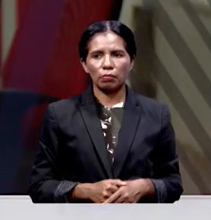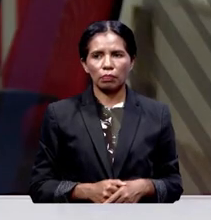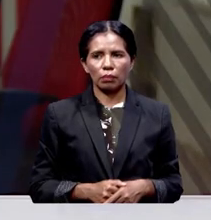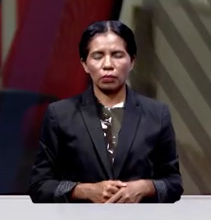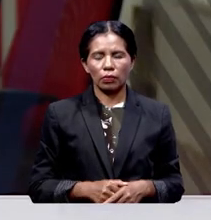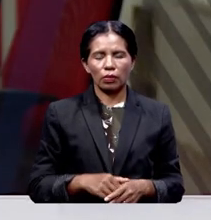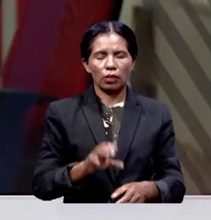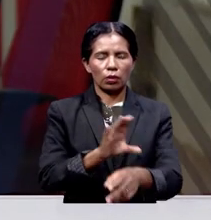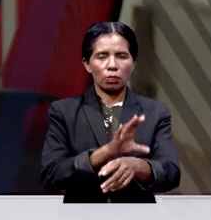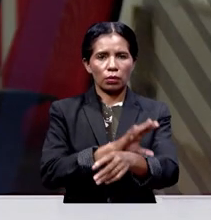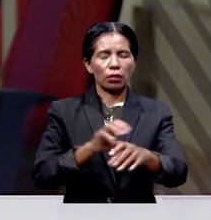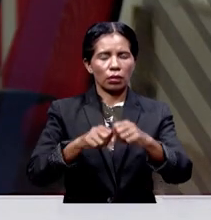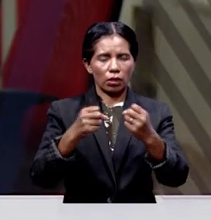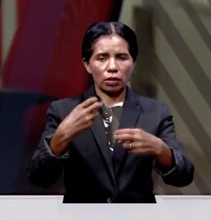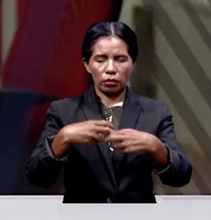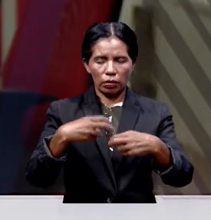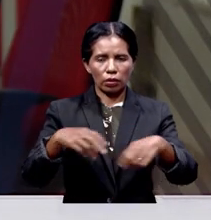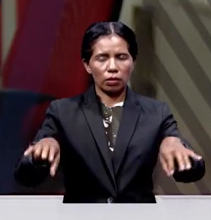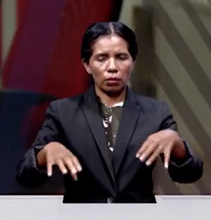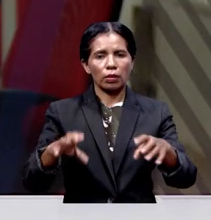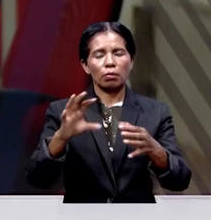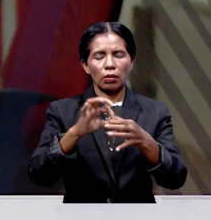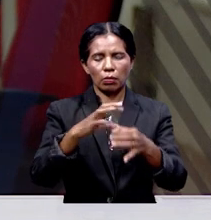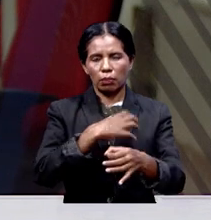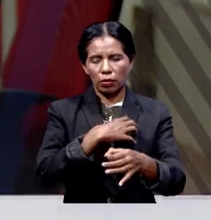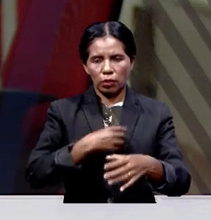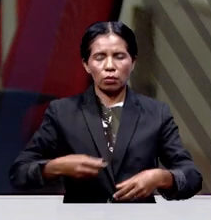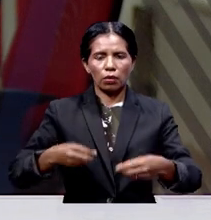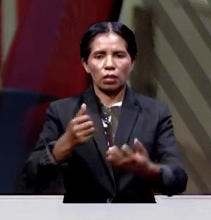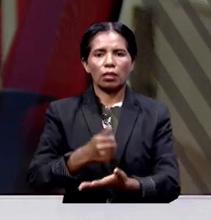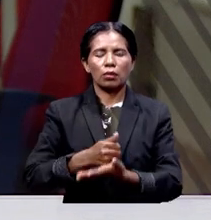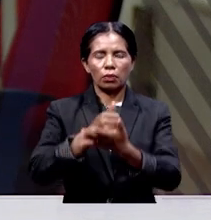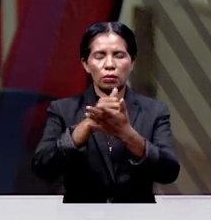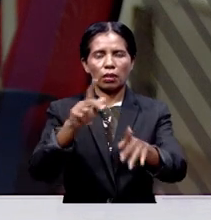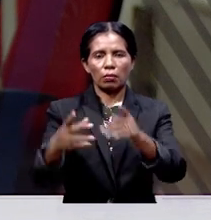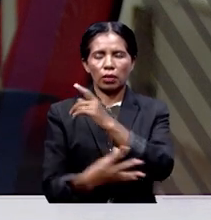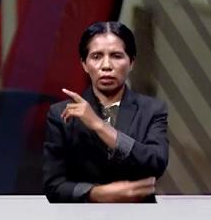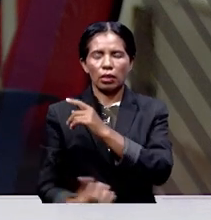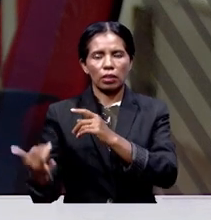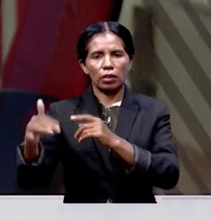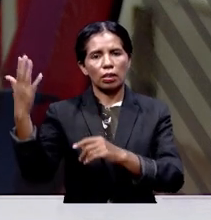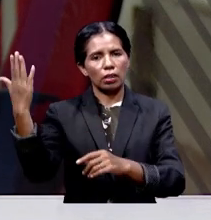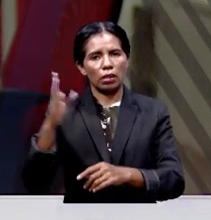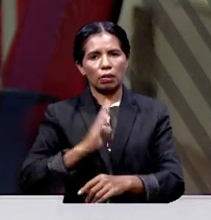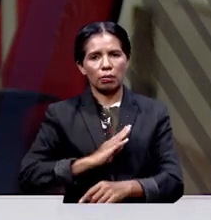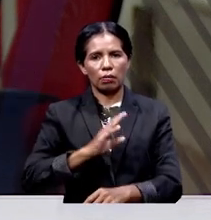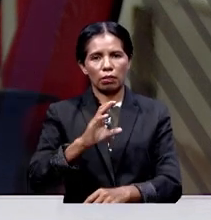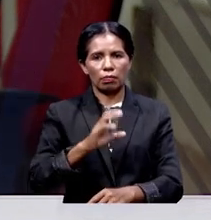Computadora variado dificulta serviço membro PNTL e nebe fornece apoio para vulnerável sire iha Baucau.